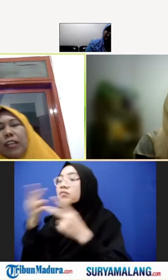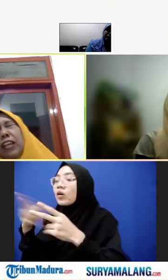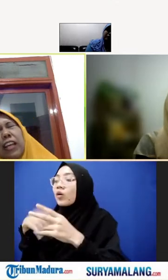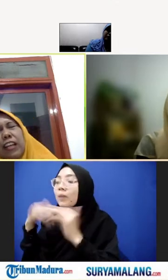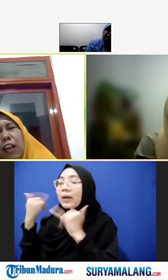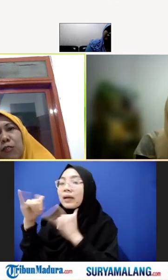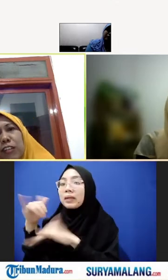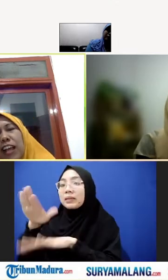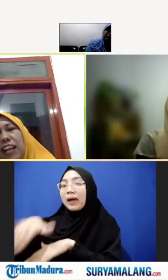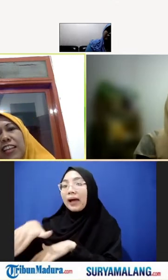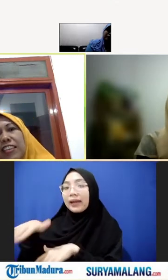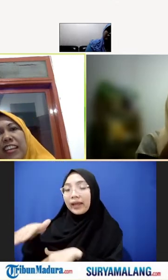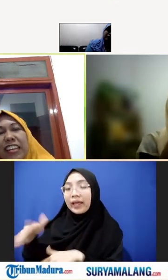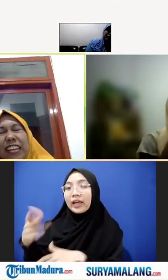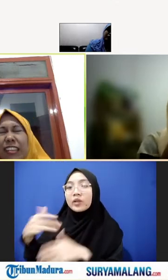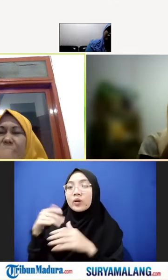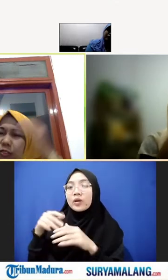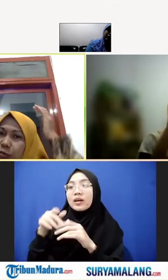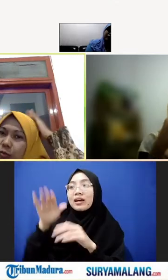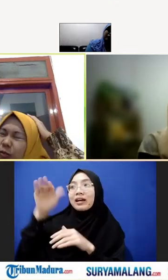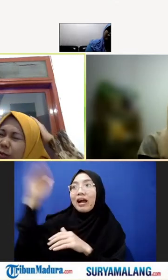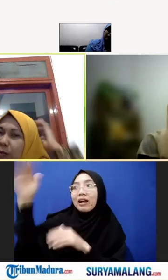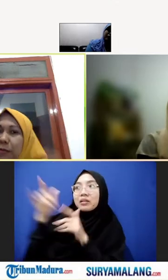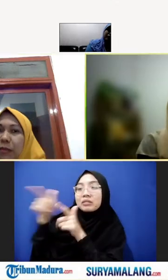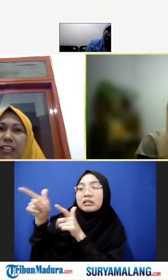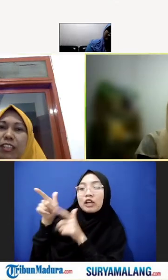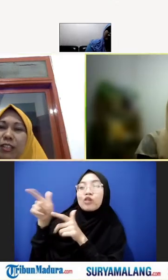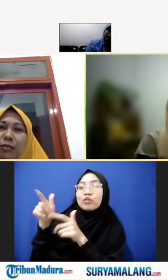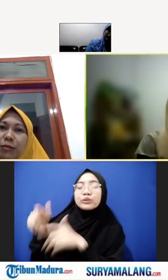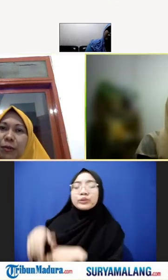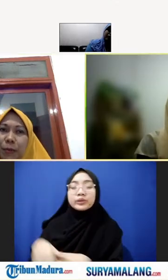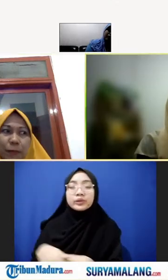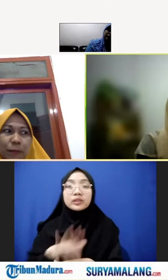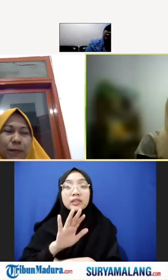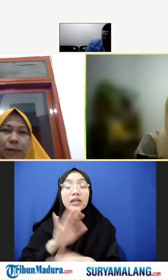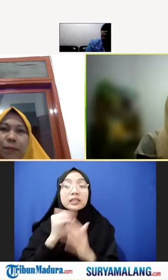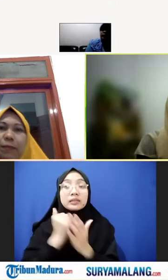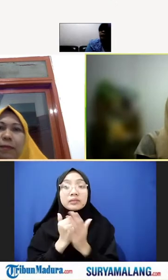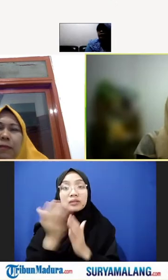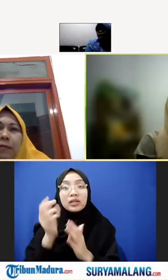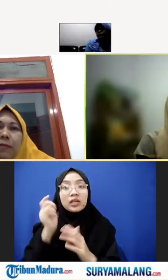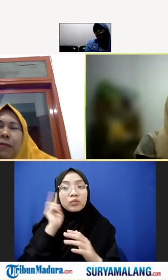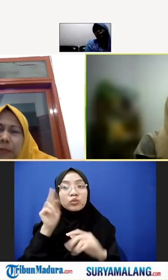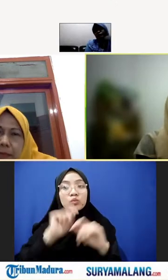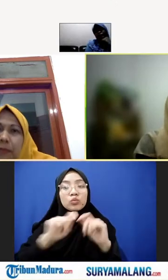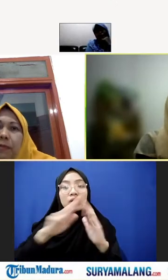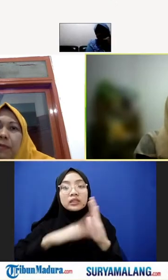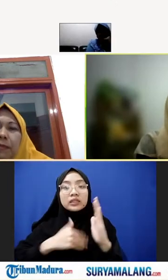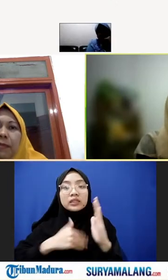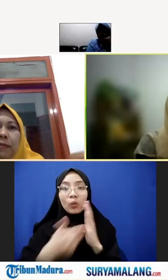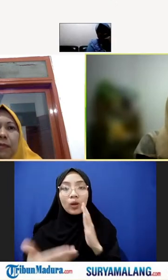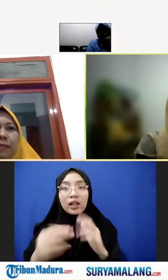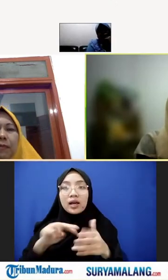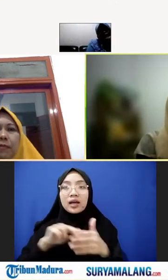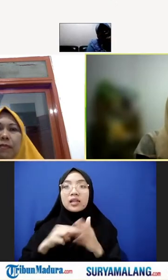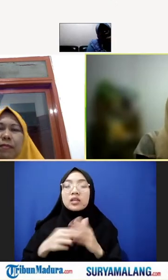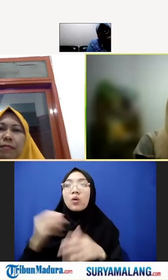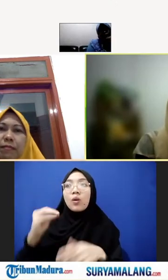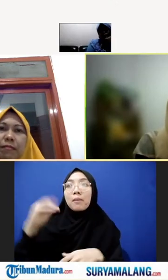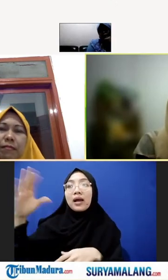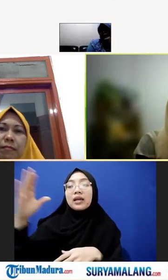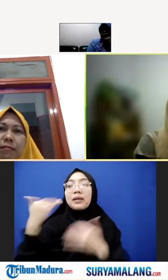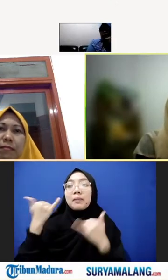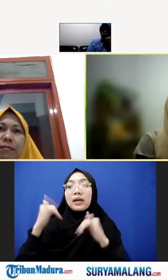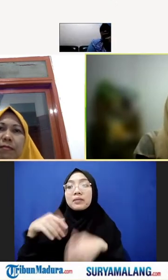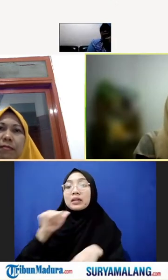atau gangguin kakaknya gitu. Nah itu ibu perlu bikinin jadwal, berarti oh pagi ada main dengan